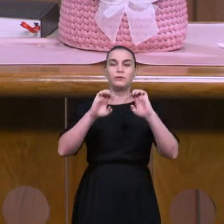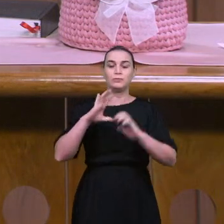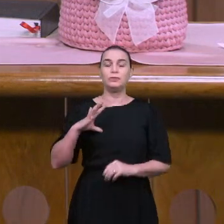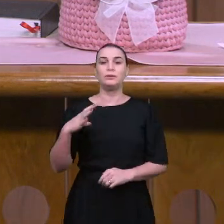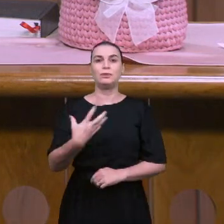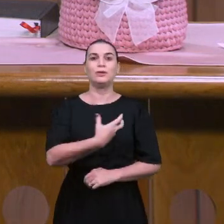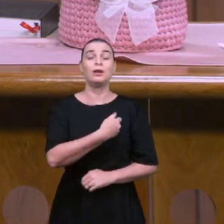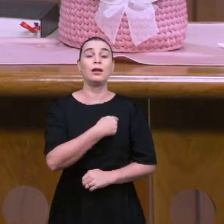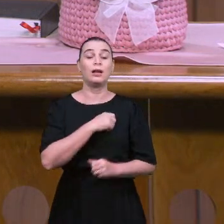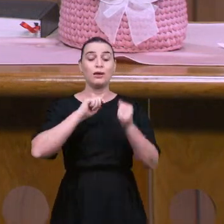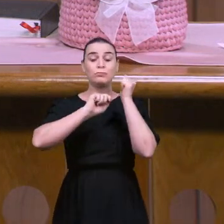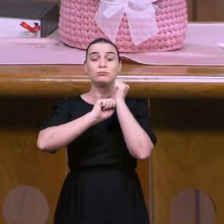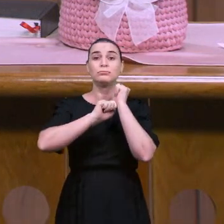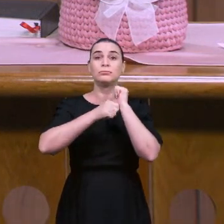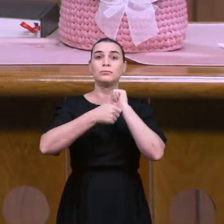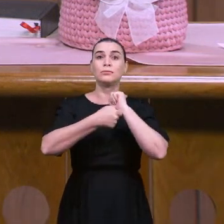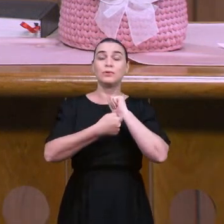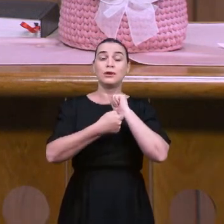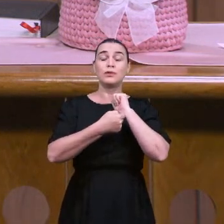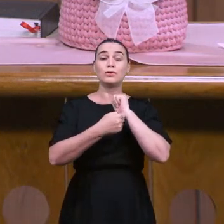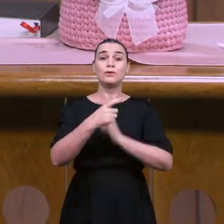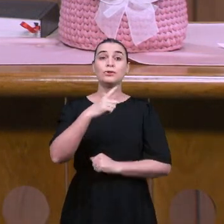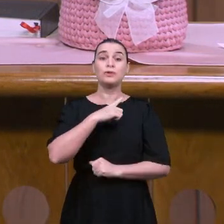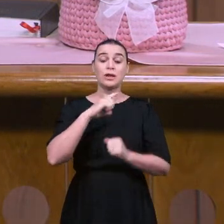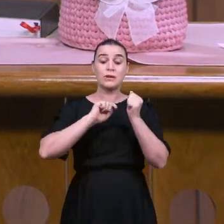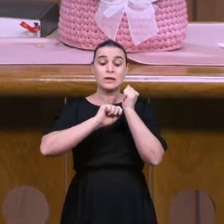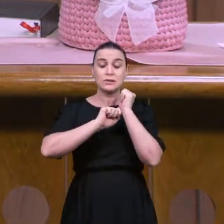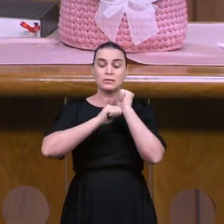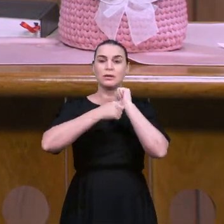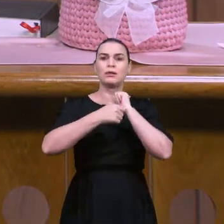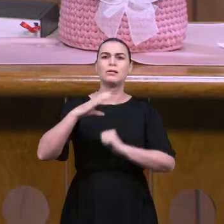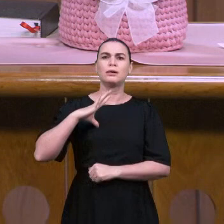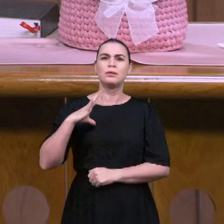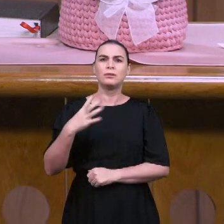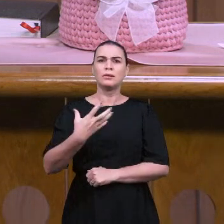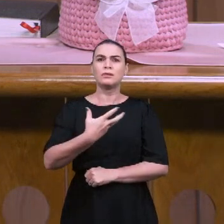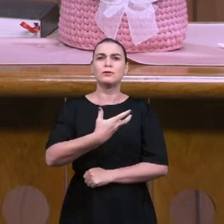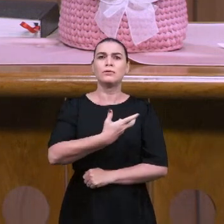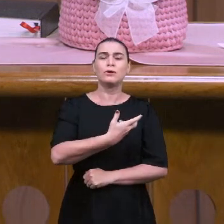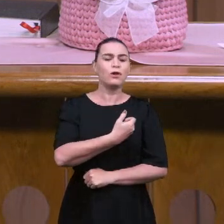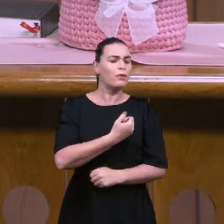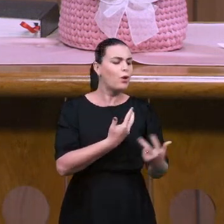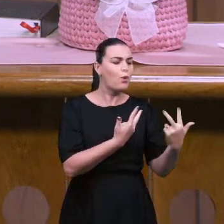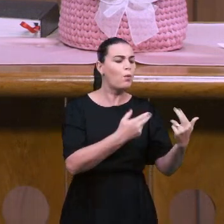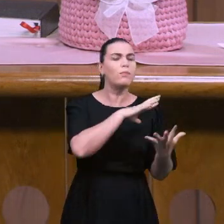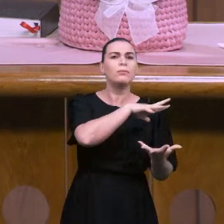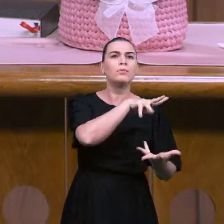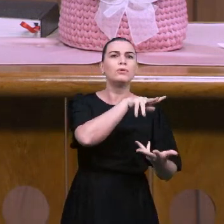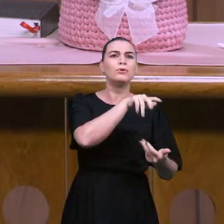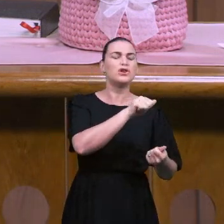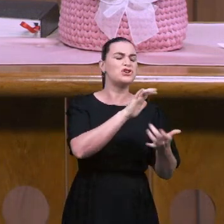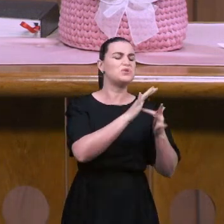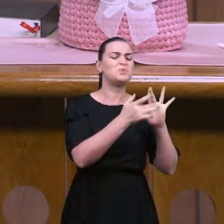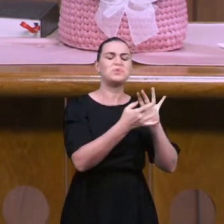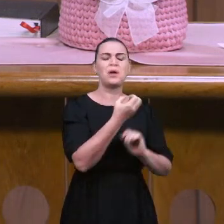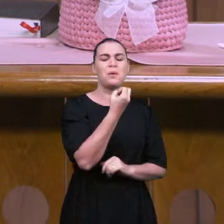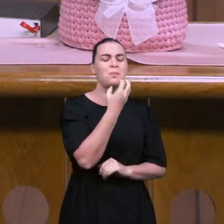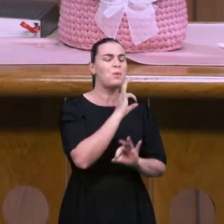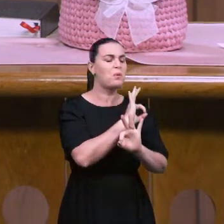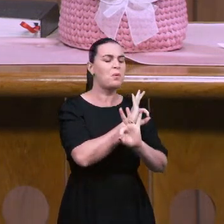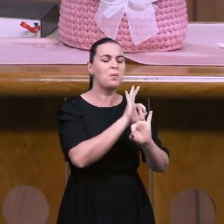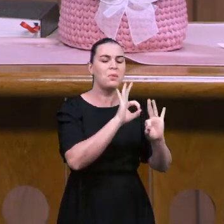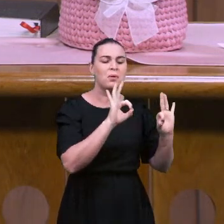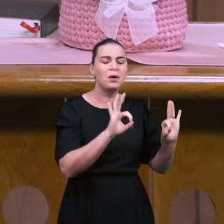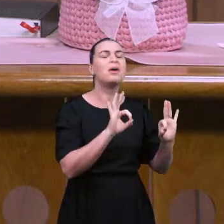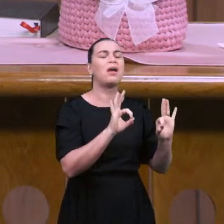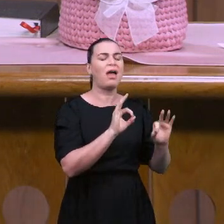mystère. Si nous n'entrons pas dans le mystère du salut, nous restons comme le monde. Jésus est bon, Jésus